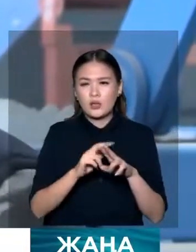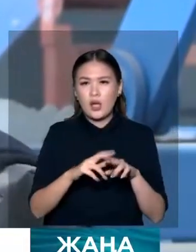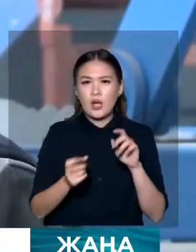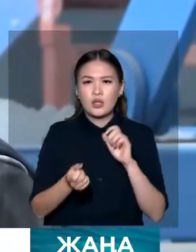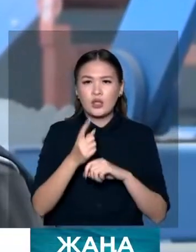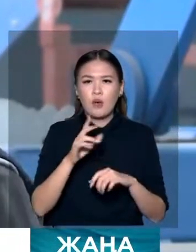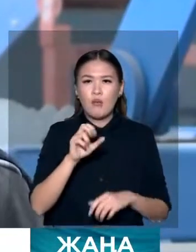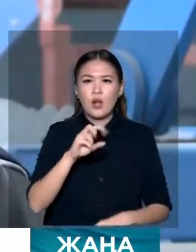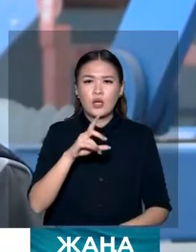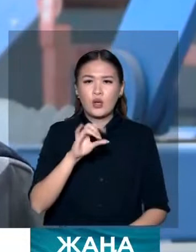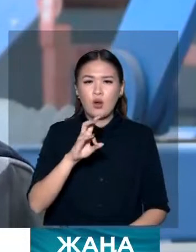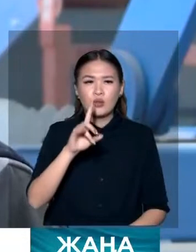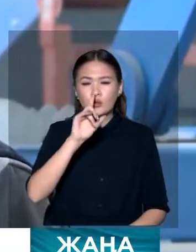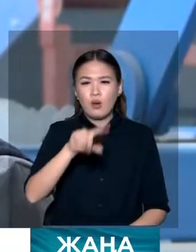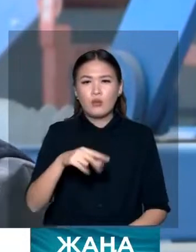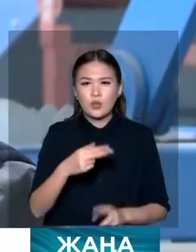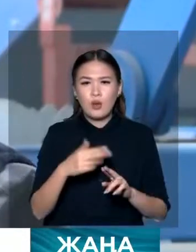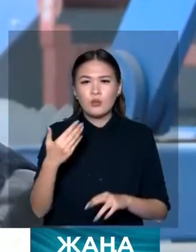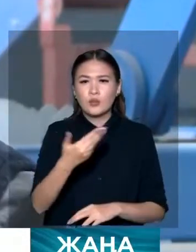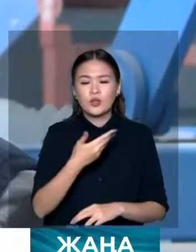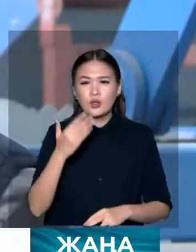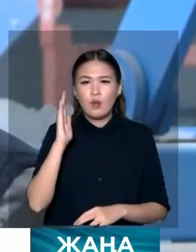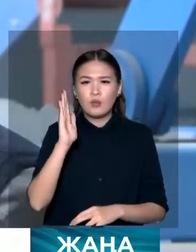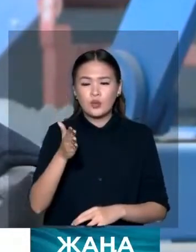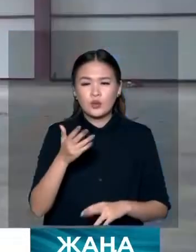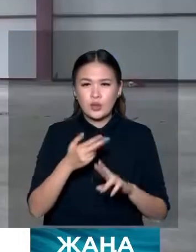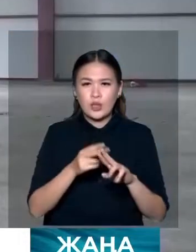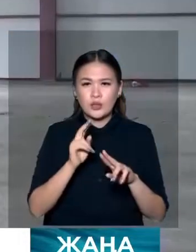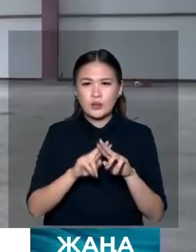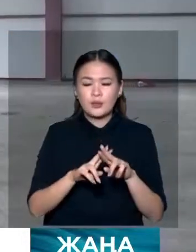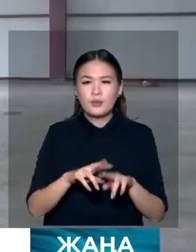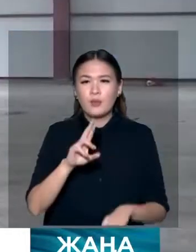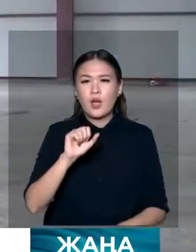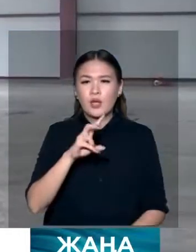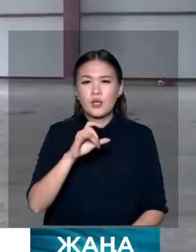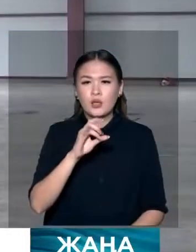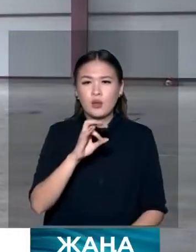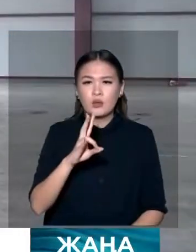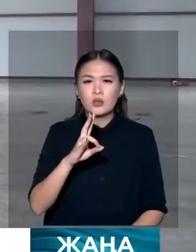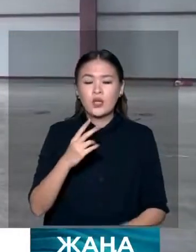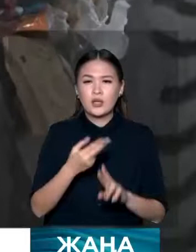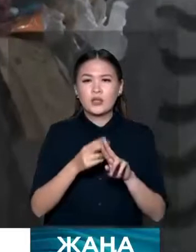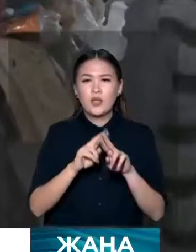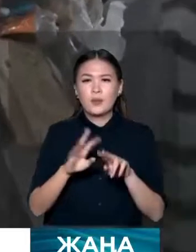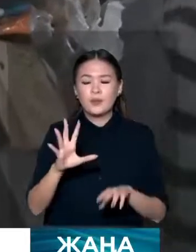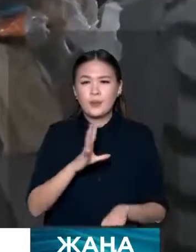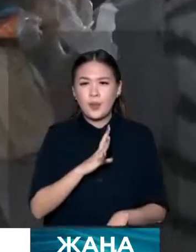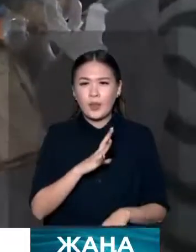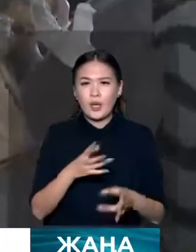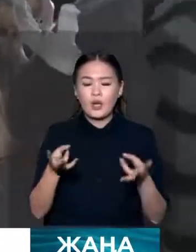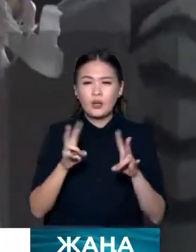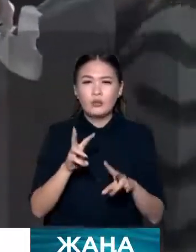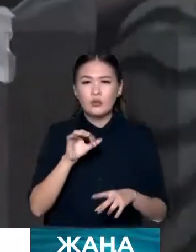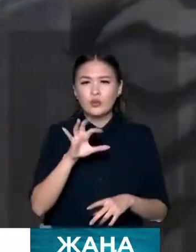артықшылығы бұл полигон болмайды. Барлығы біз арқылы өтеді. Біз оны сұрыптаймыз. Полигон мәселесі аймақта өте өзекті. Әсіресе бұл қалық қоқыс